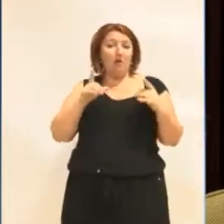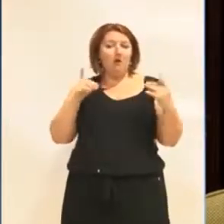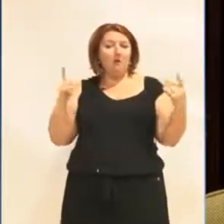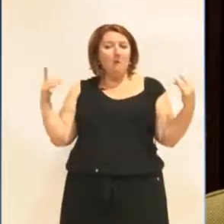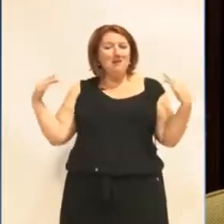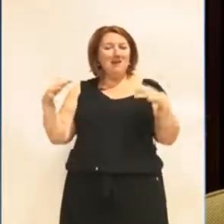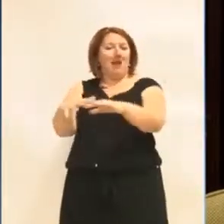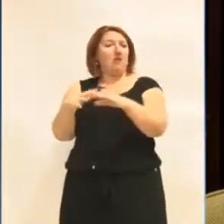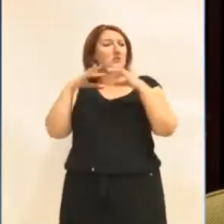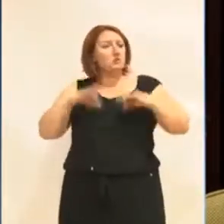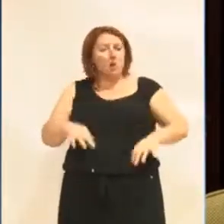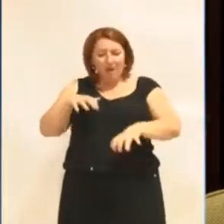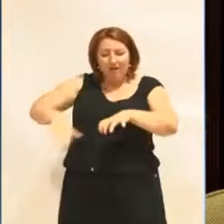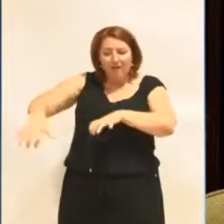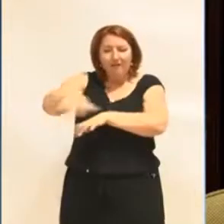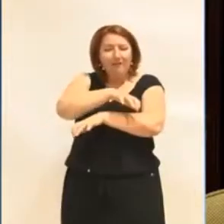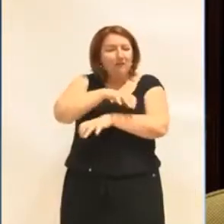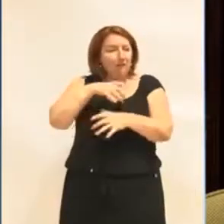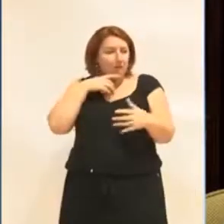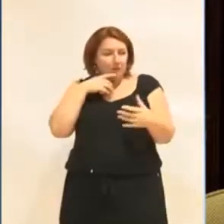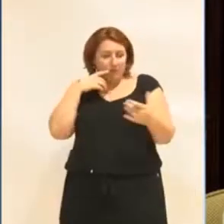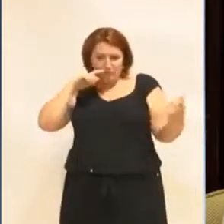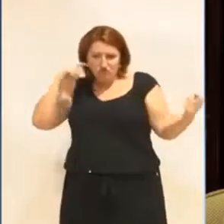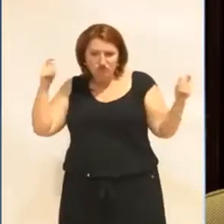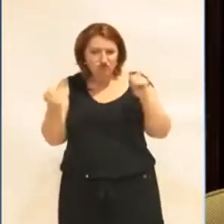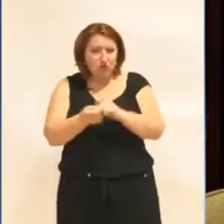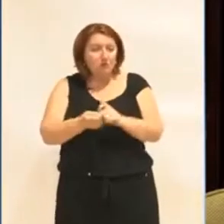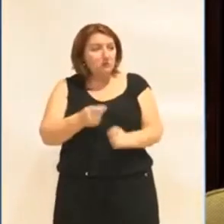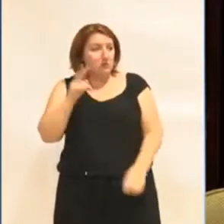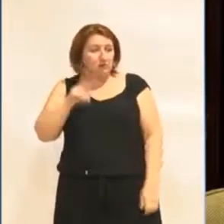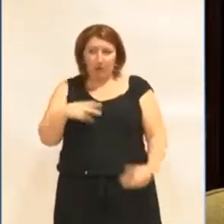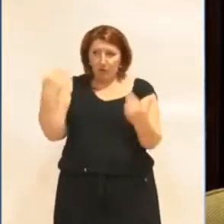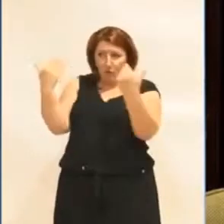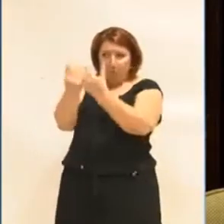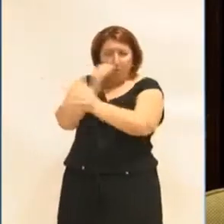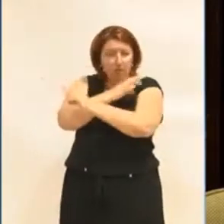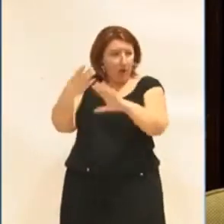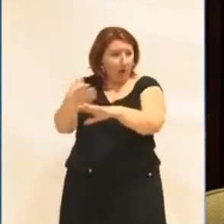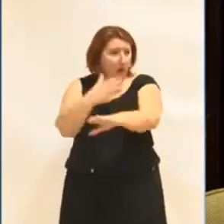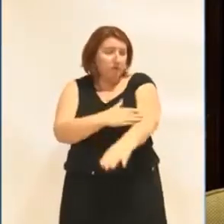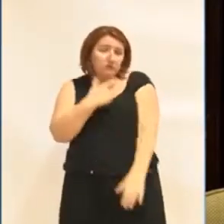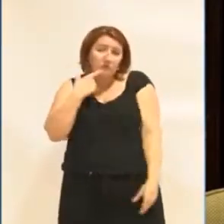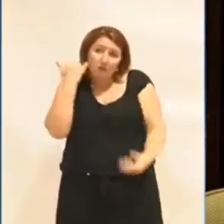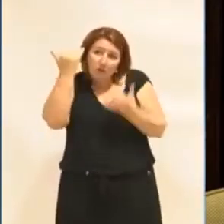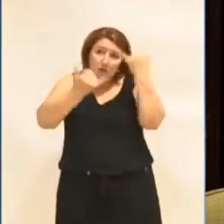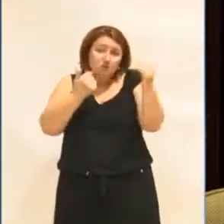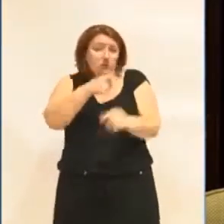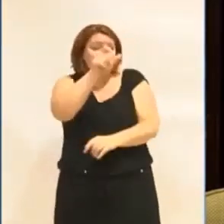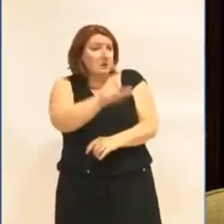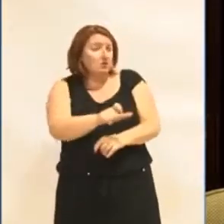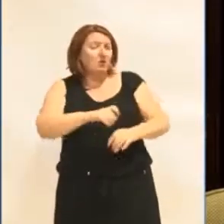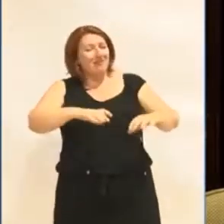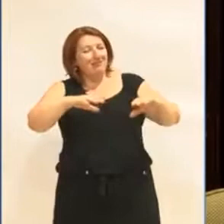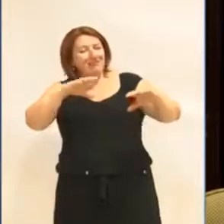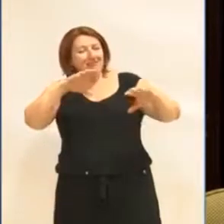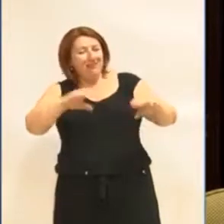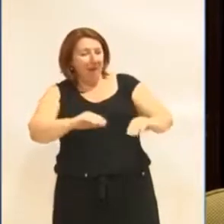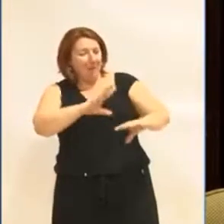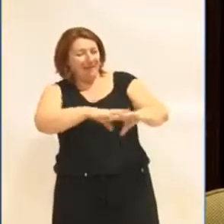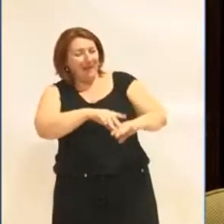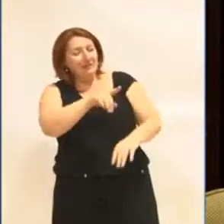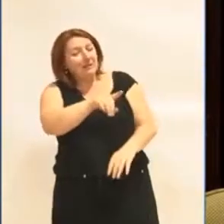Non, la question n'a pas été posée ainsi. Alors vous pensez bien que la réponse des habitants d'un quartier en leur disant est-ce qu'on